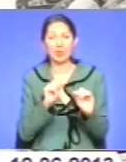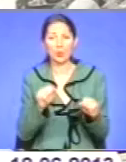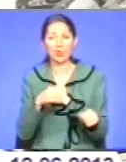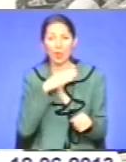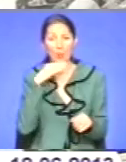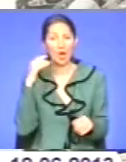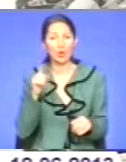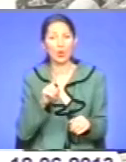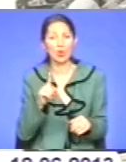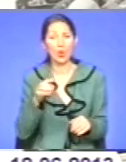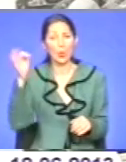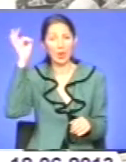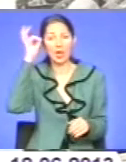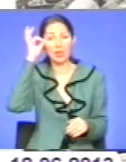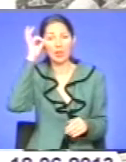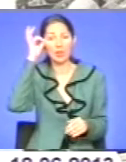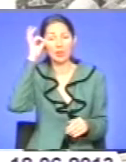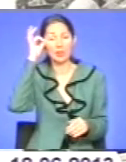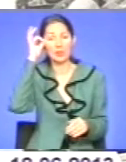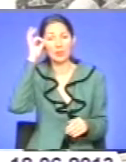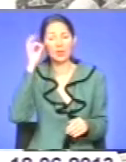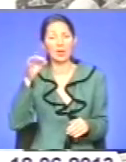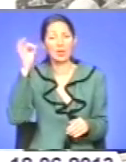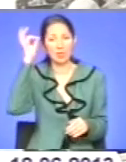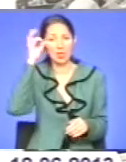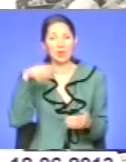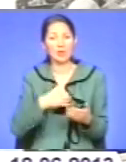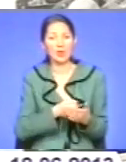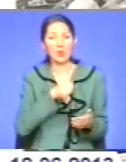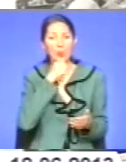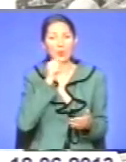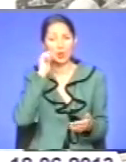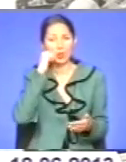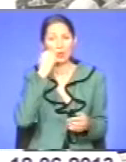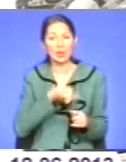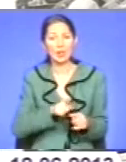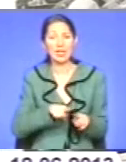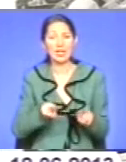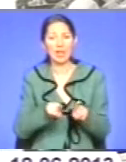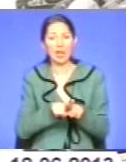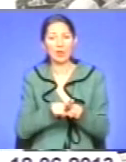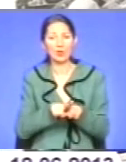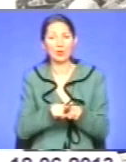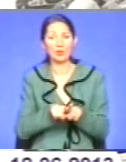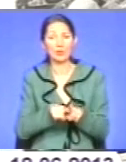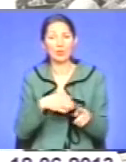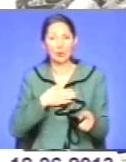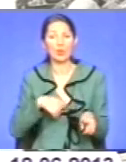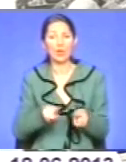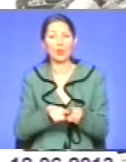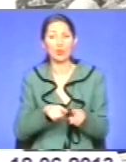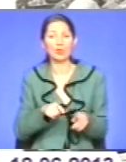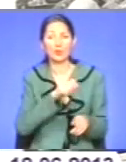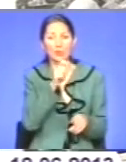чого, скажімо так, пригадати, згадати своїх бабусь, дідуся, які також, в мене вони також воювали в Другу світову